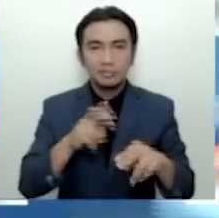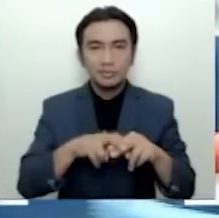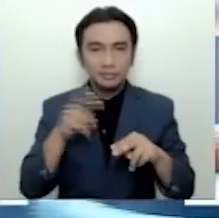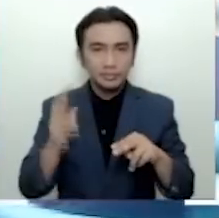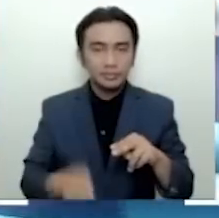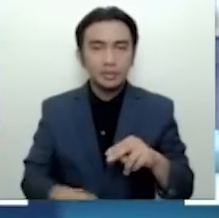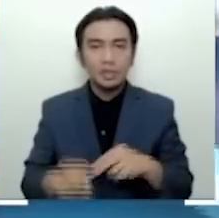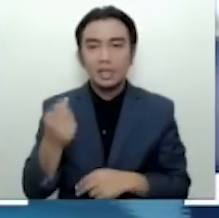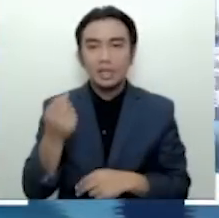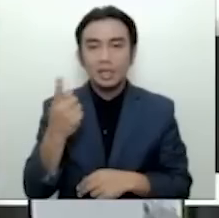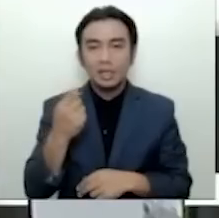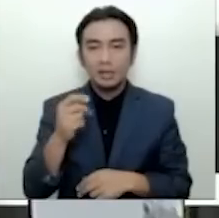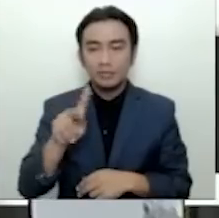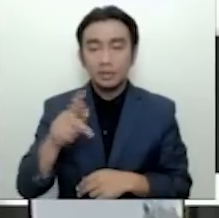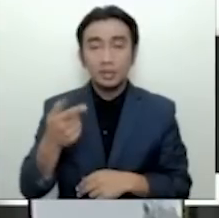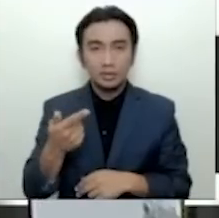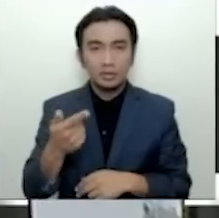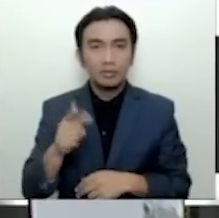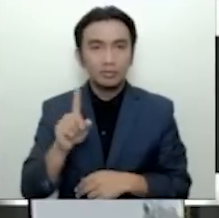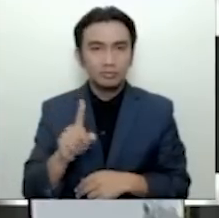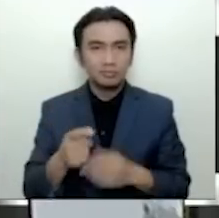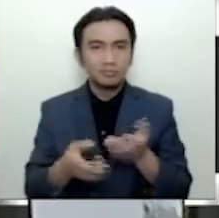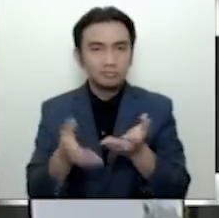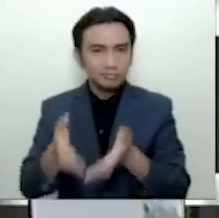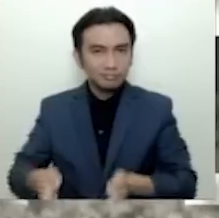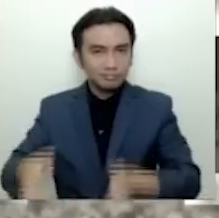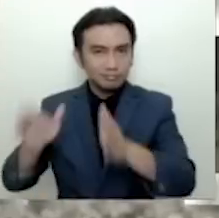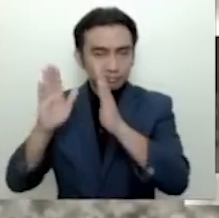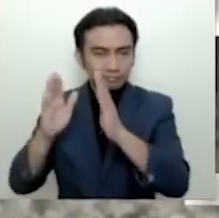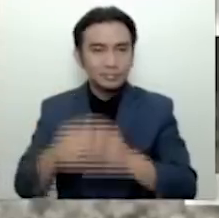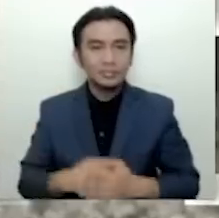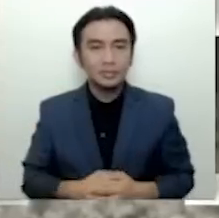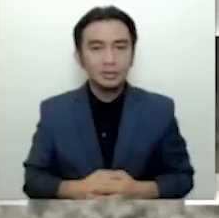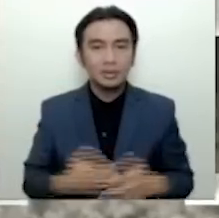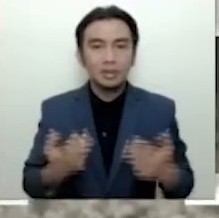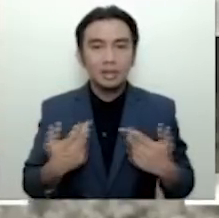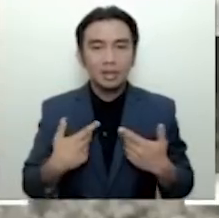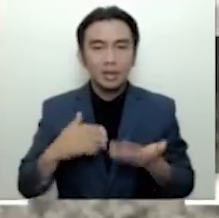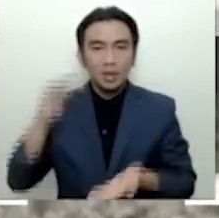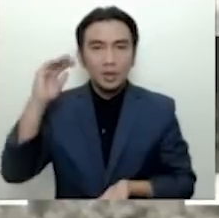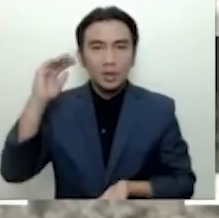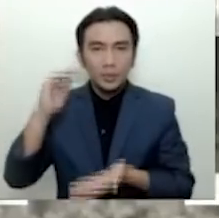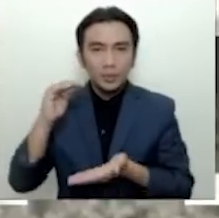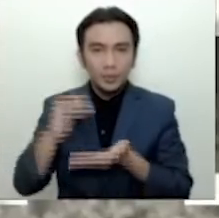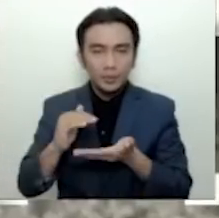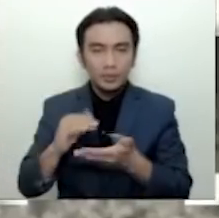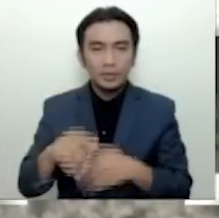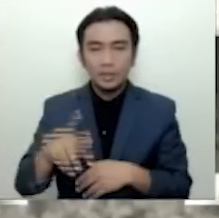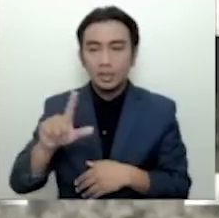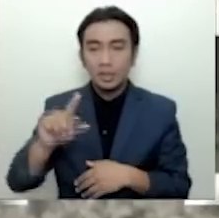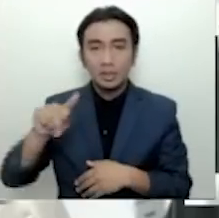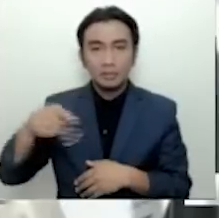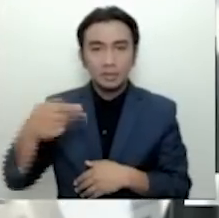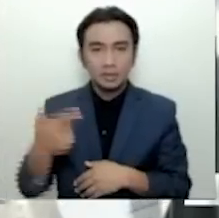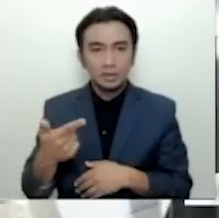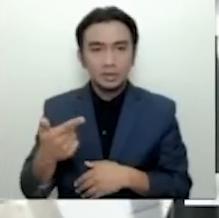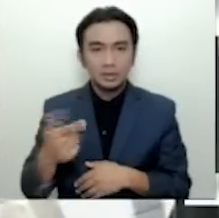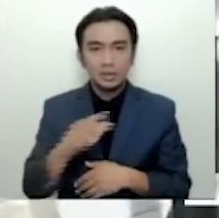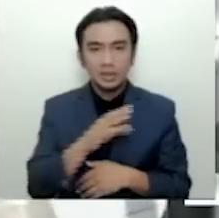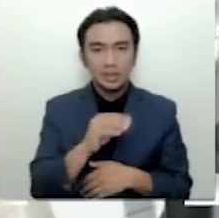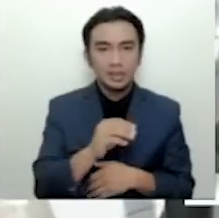na tangke. Higit 5 piso naman kada lito ang bawas sa presyo ng auto LPG ng Petron at